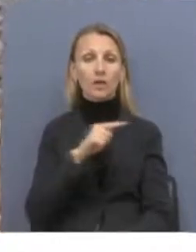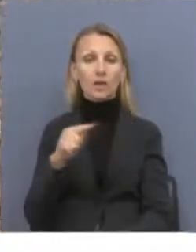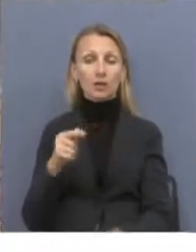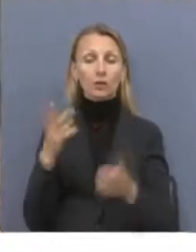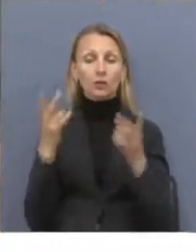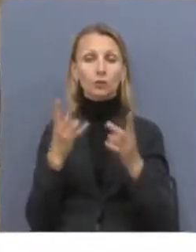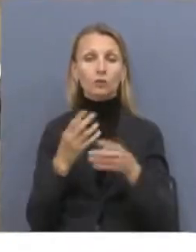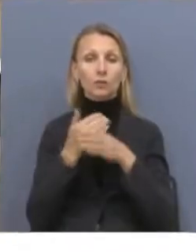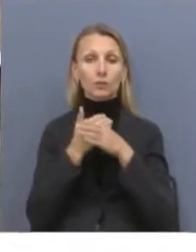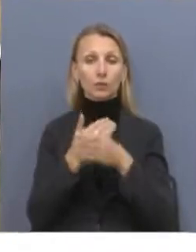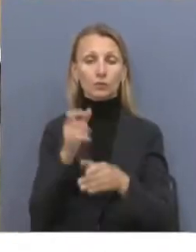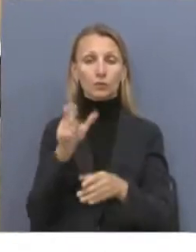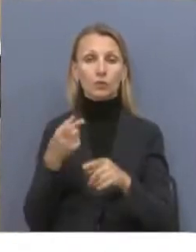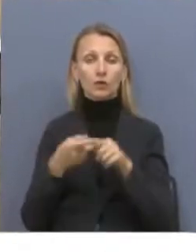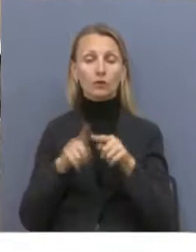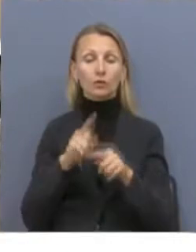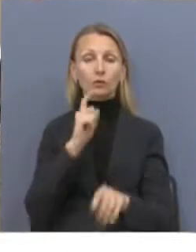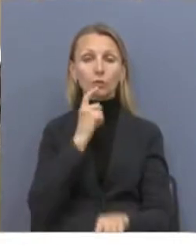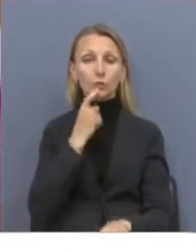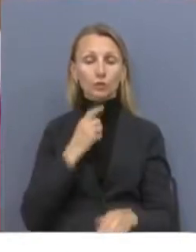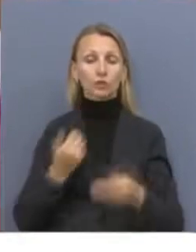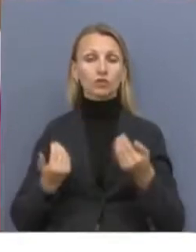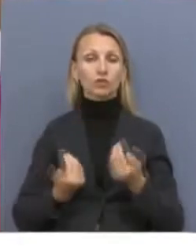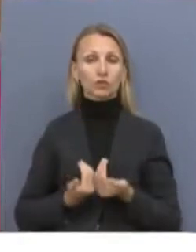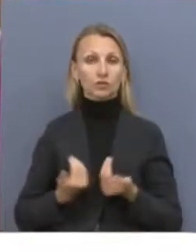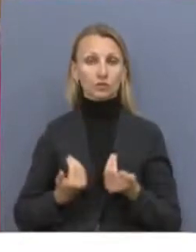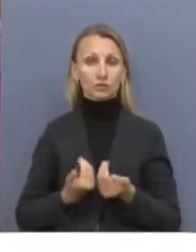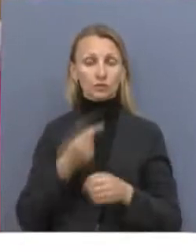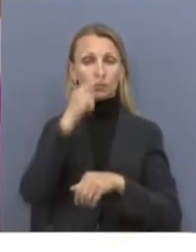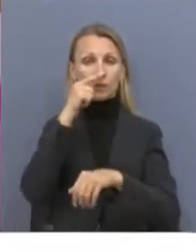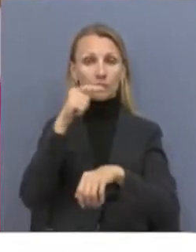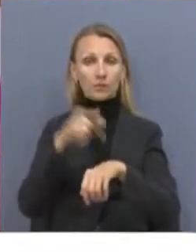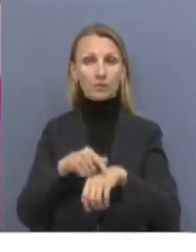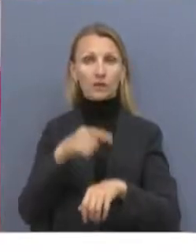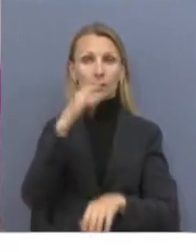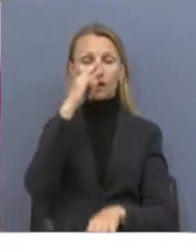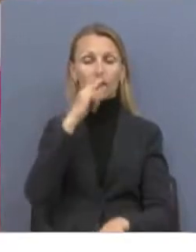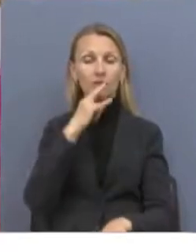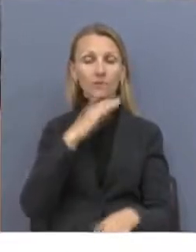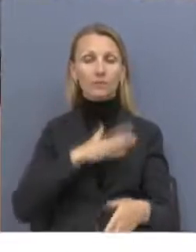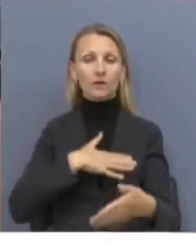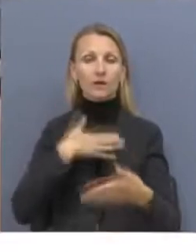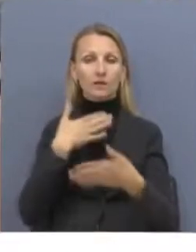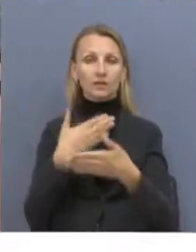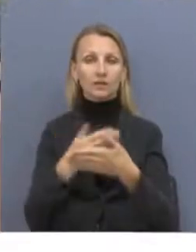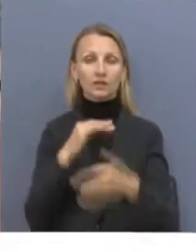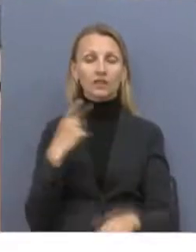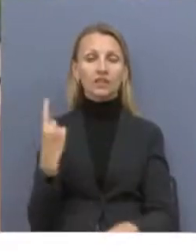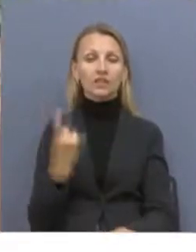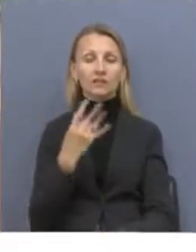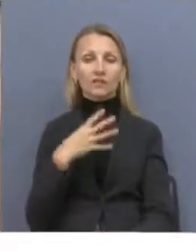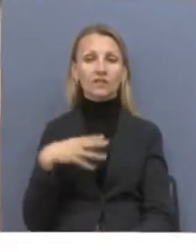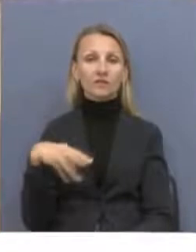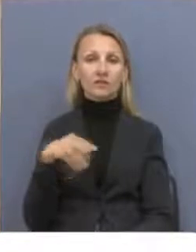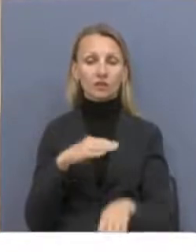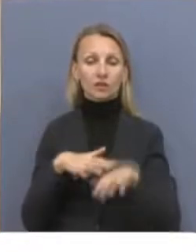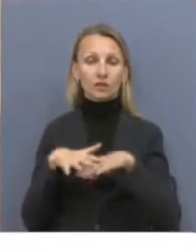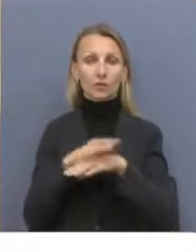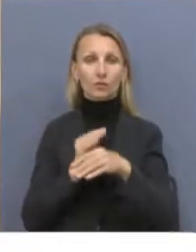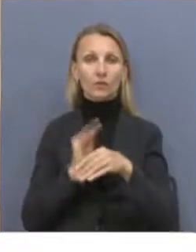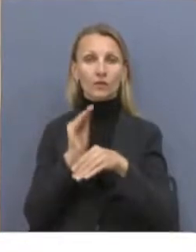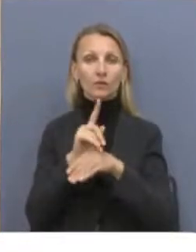и помощь гражданам, попавшим в трудную жизненную ситуацию, отражает казахстанский патриотизм и единство всего народа. Добавим,